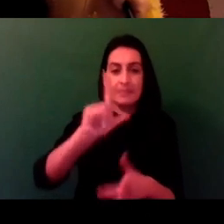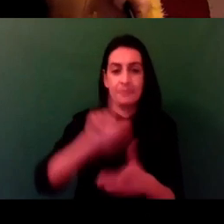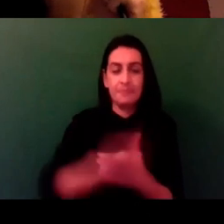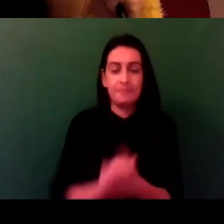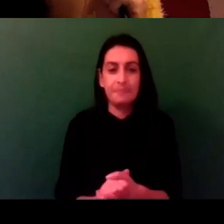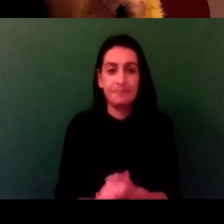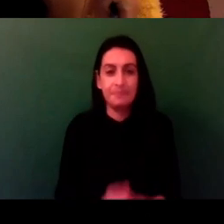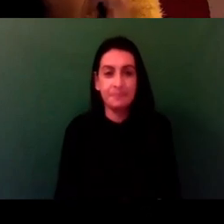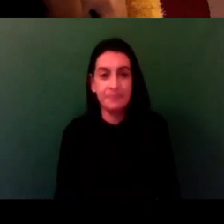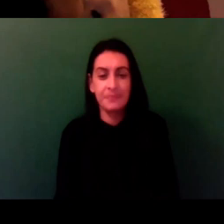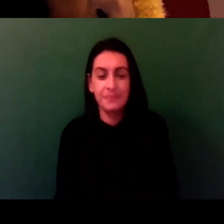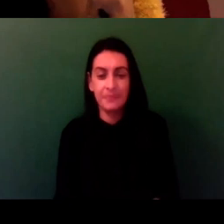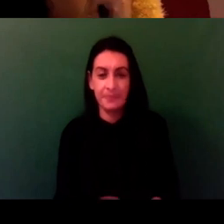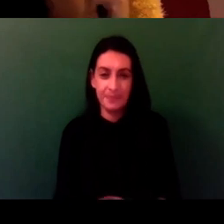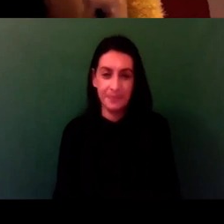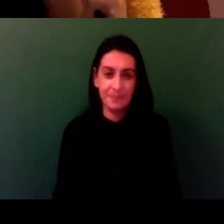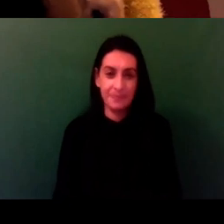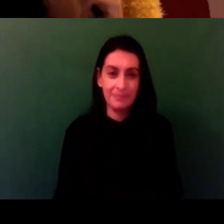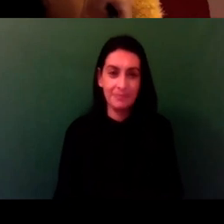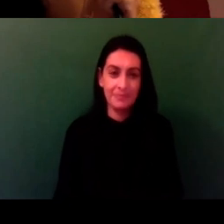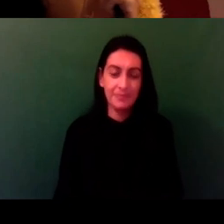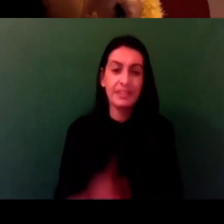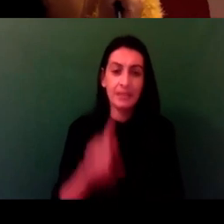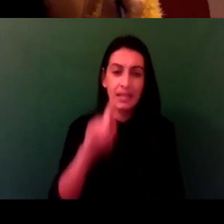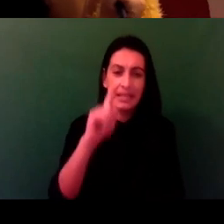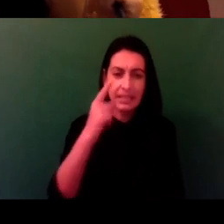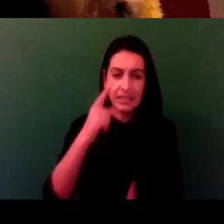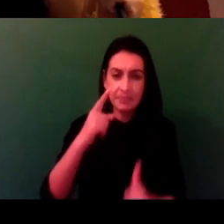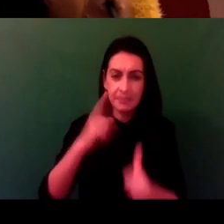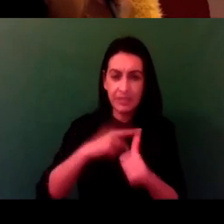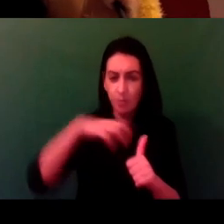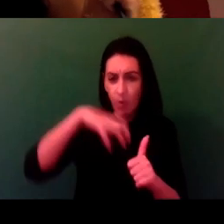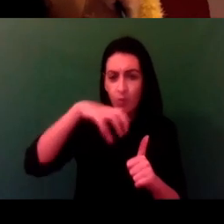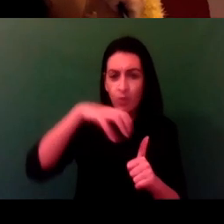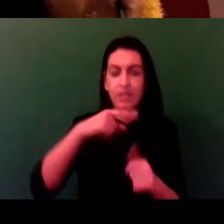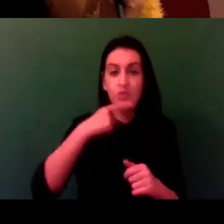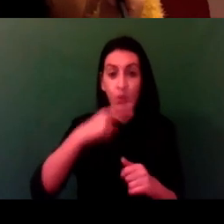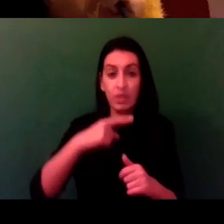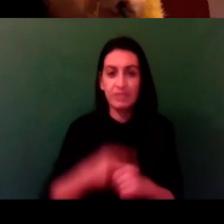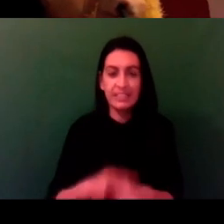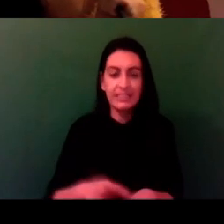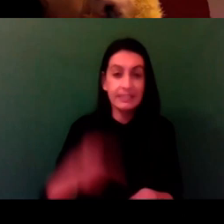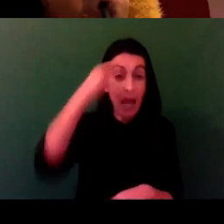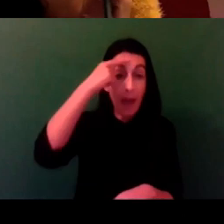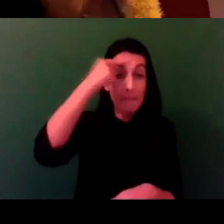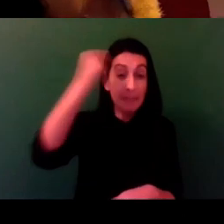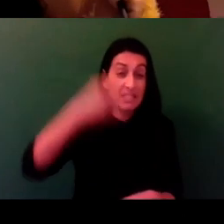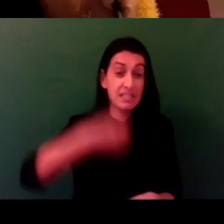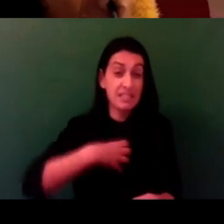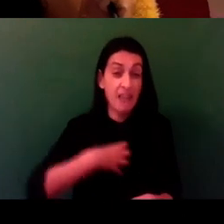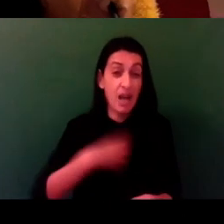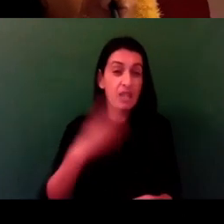ilk oturumdaki bilgi sahibi olmanın da bir mülkiyet sorununa dönüşmesi, bir iktidar sorununa dönüşmesi meselesi birazcık